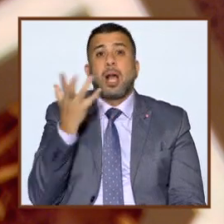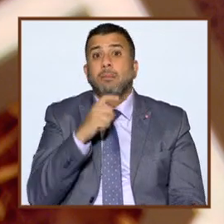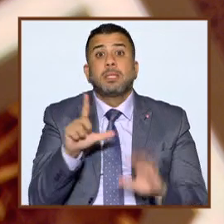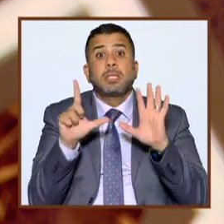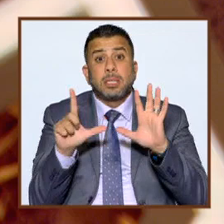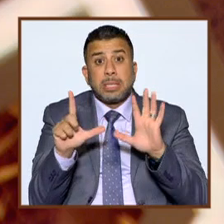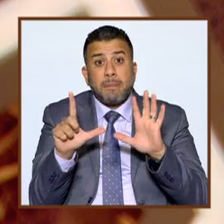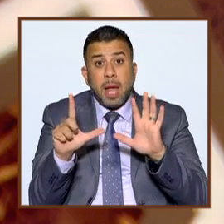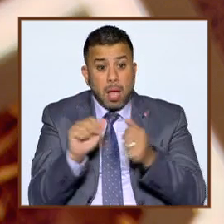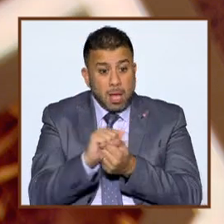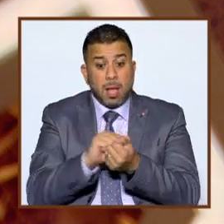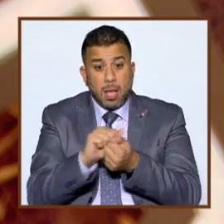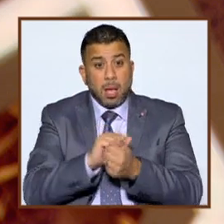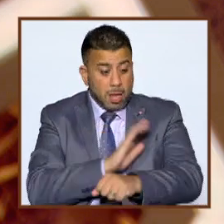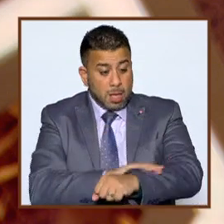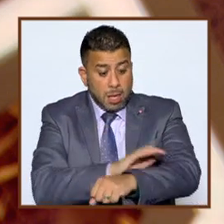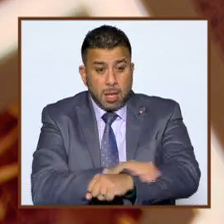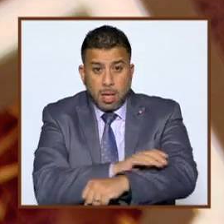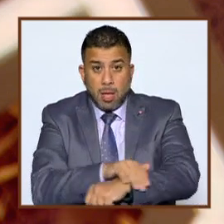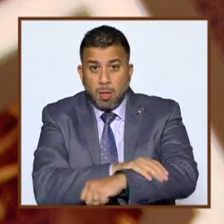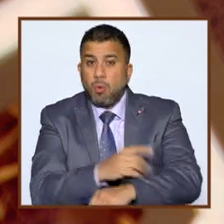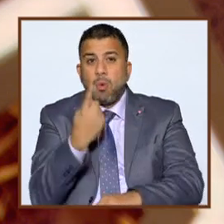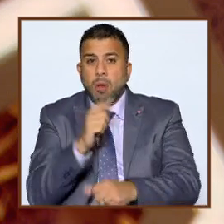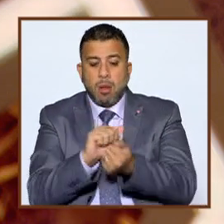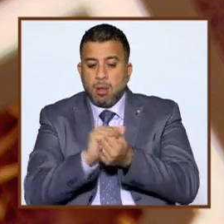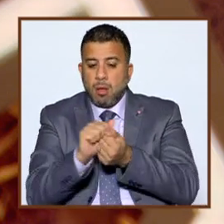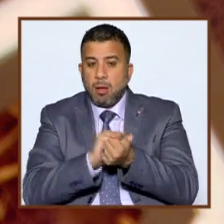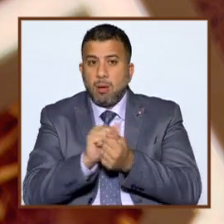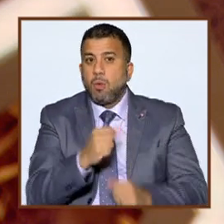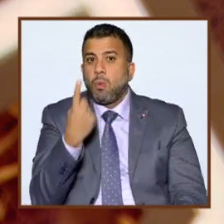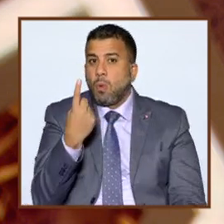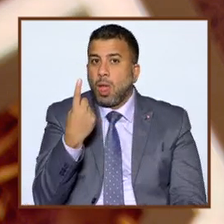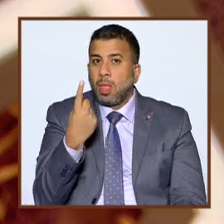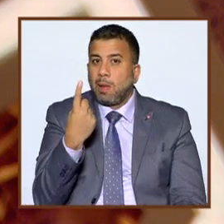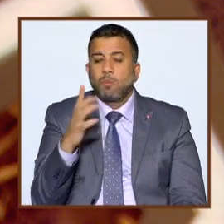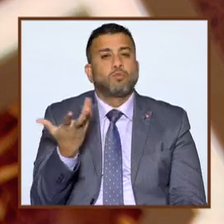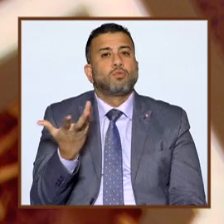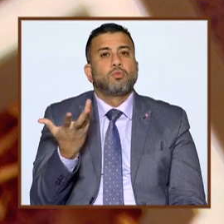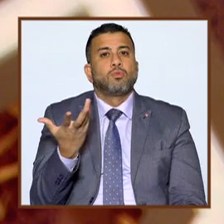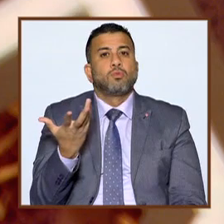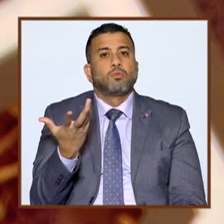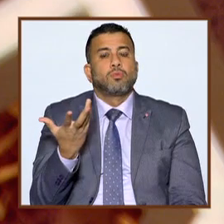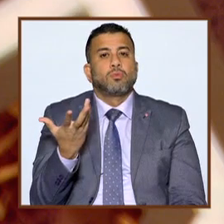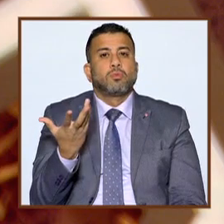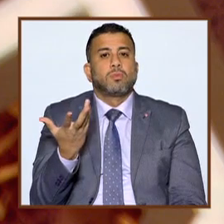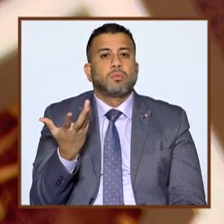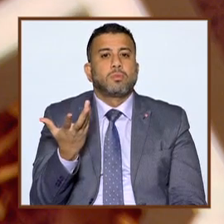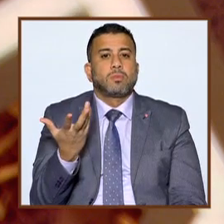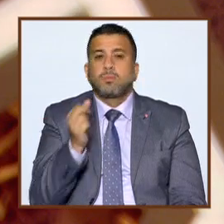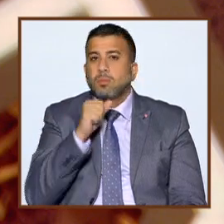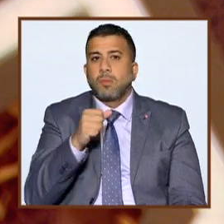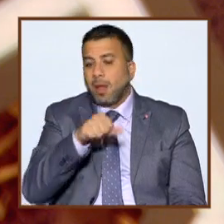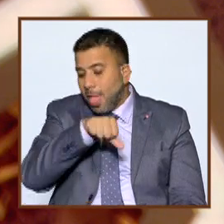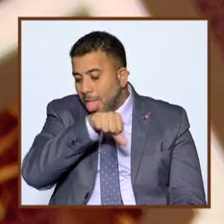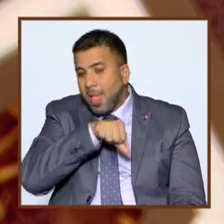7 مرات أم يكتفى بغسلة واحدة تنظف